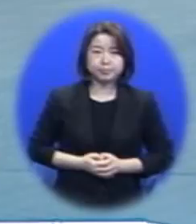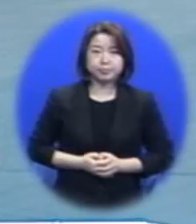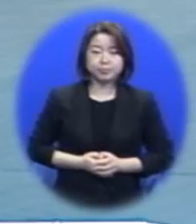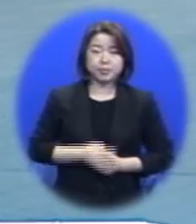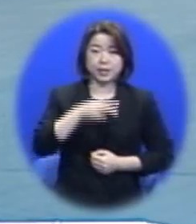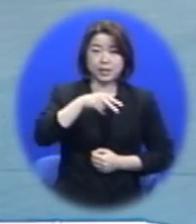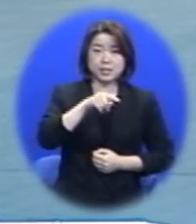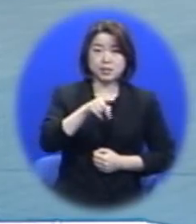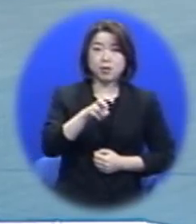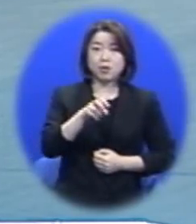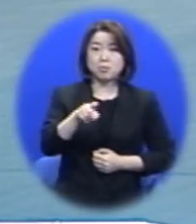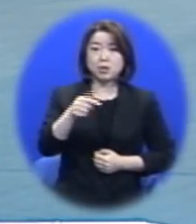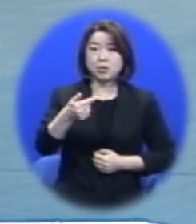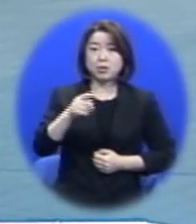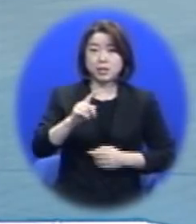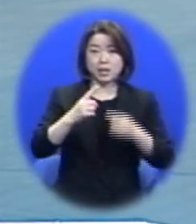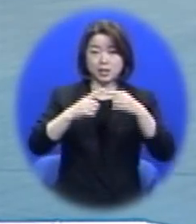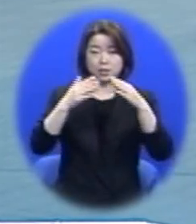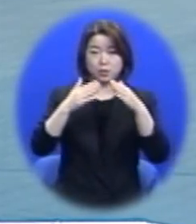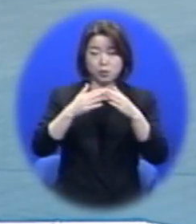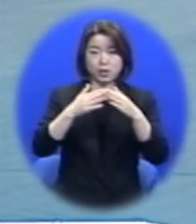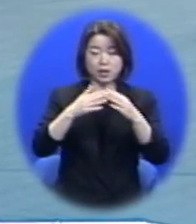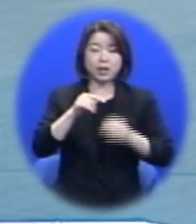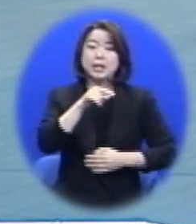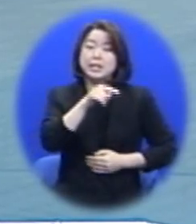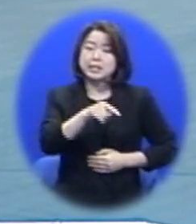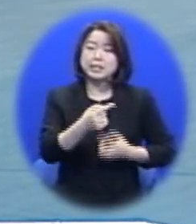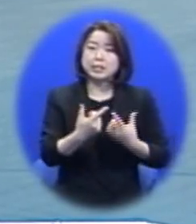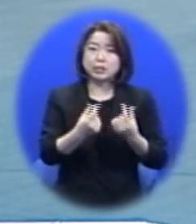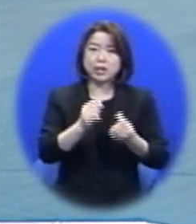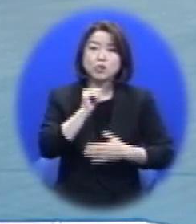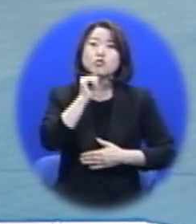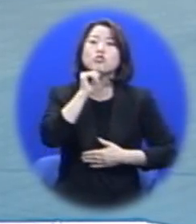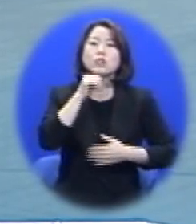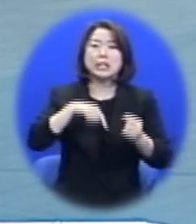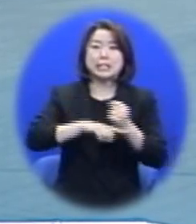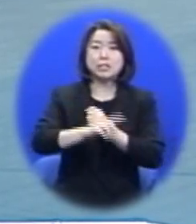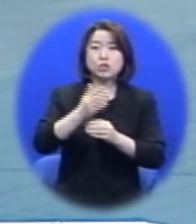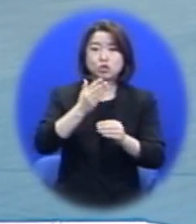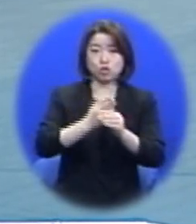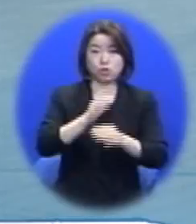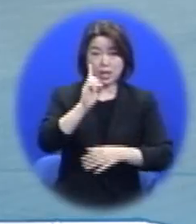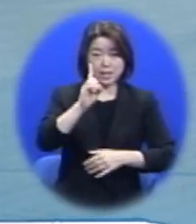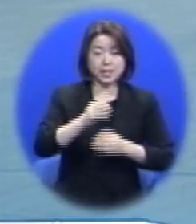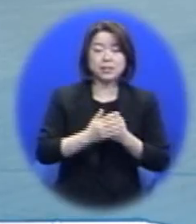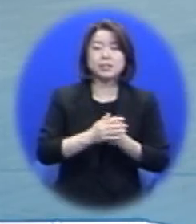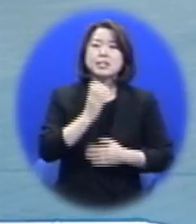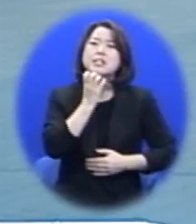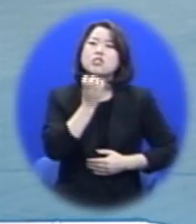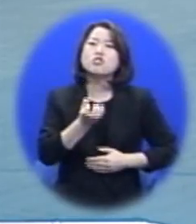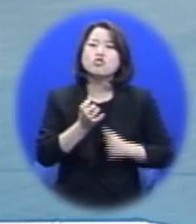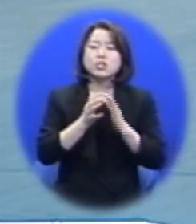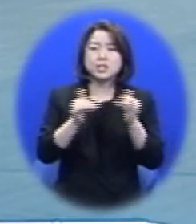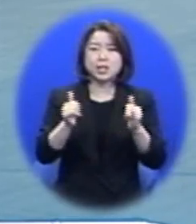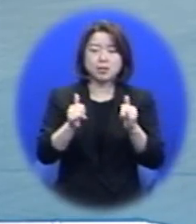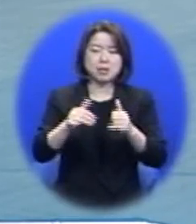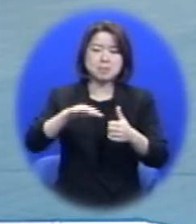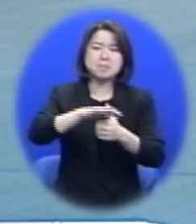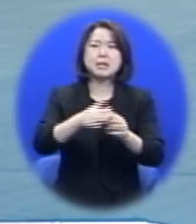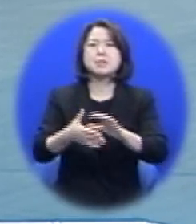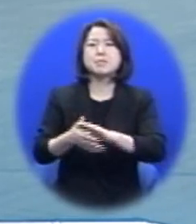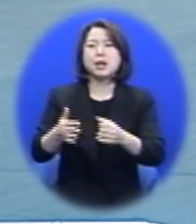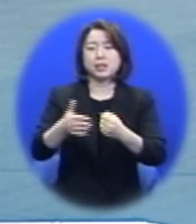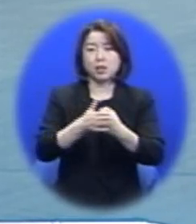서머나 교회가 이처럼 궁핍했던 이유 중에 하나는 유대인들의 비방 때문이었다고 성경은